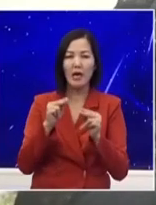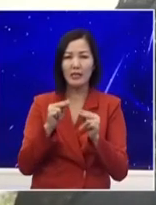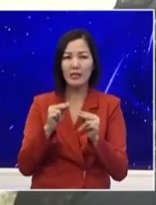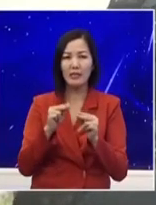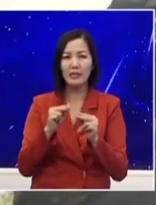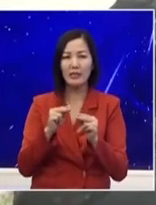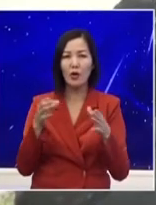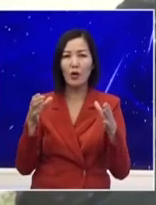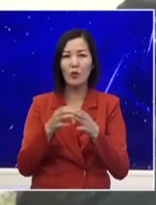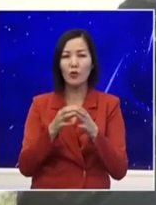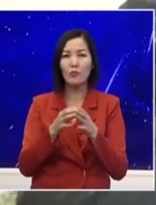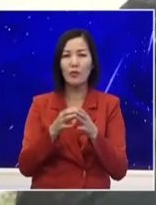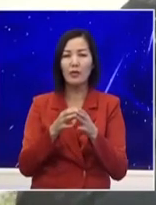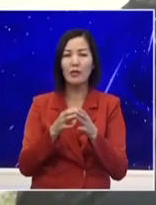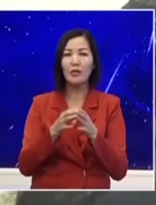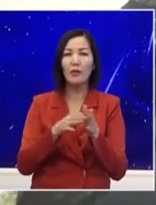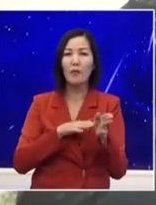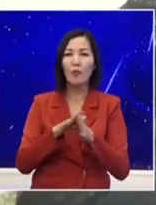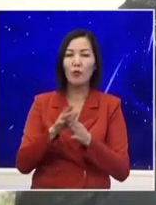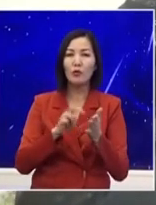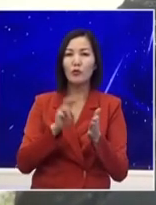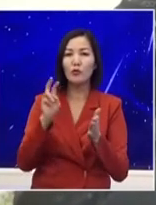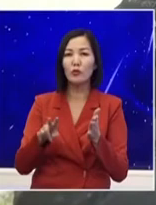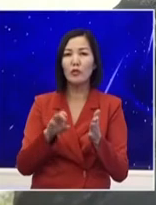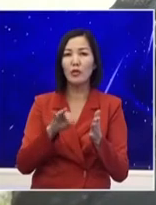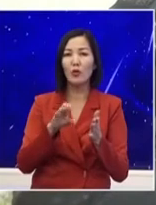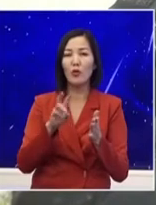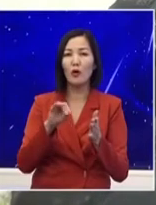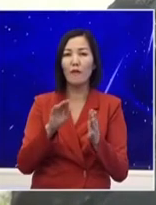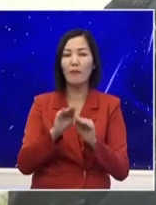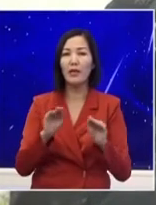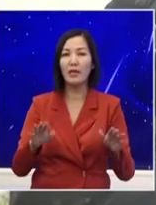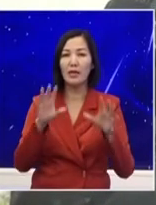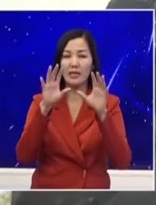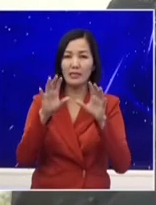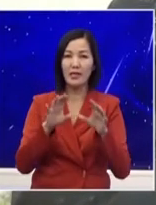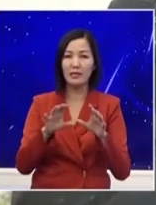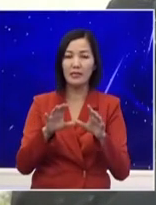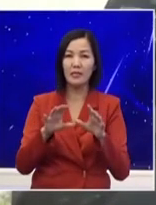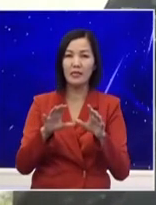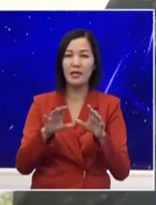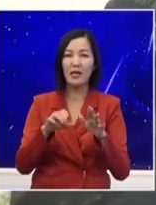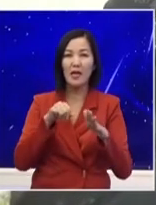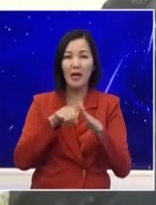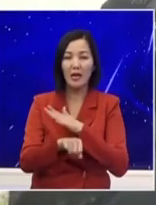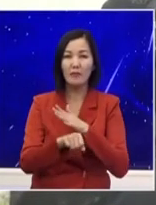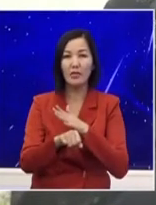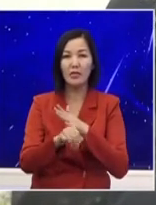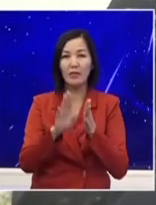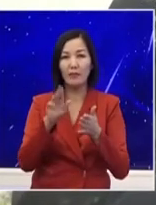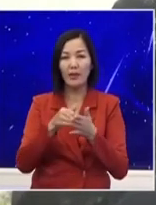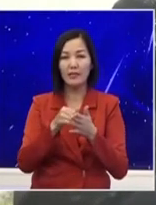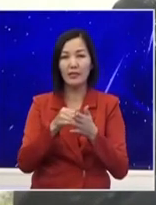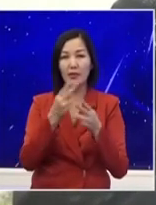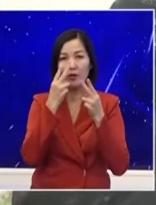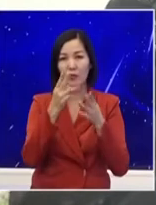Ал ұйымнан мүлде теріс айналуымы, Иегова куәгерлерінің балаларға қатысты заңсыздықтары, әлімжеттіліктері себеп болды. Менің не туралы